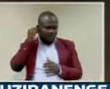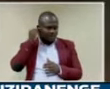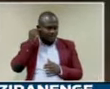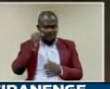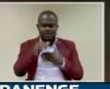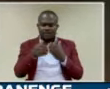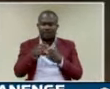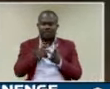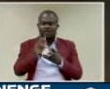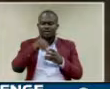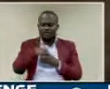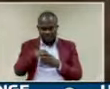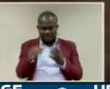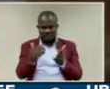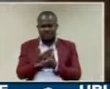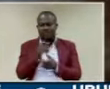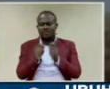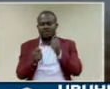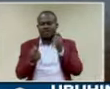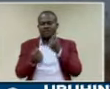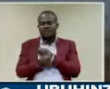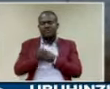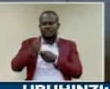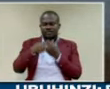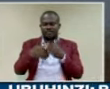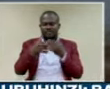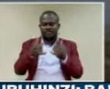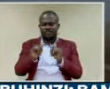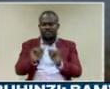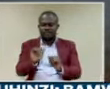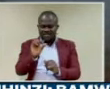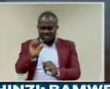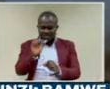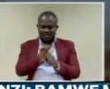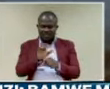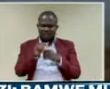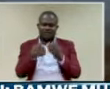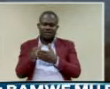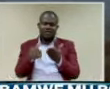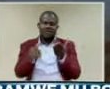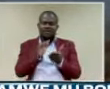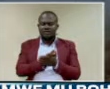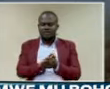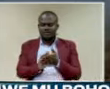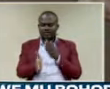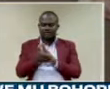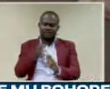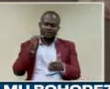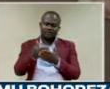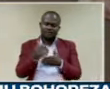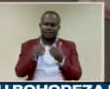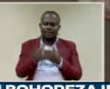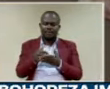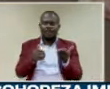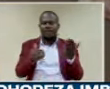ariyo baguzemo insha zo gusazura ari z'ubu hasigaye imbarwa, ahandi zikaba zarashize burundu. Kugeza ubwubu